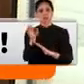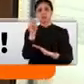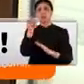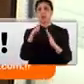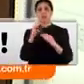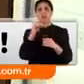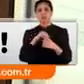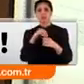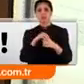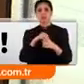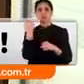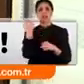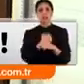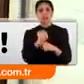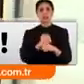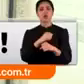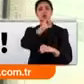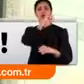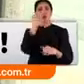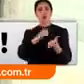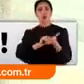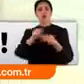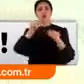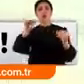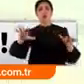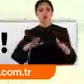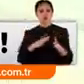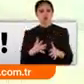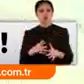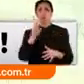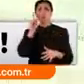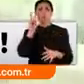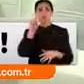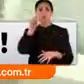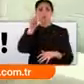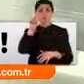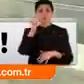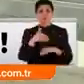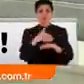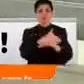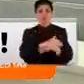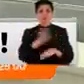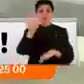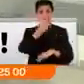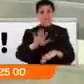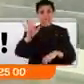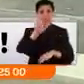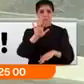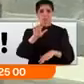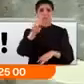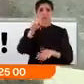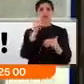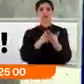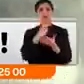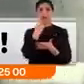Dairenin içerisindeki fayanslar, pencereler tamamen toz içinde. Bakınız, daha bir gün önce temizlenen pencereyi